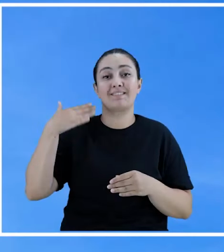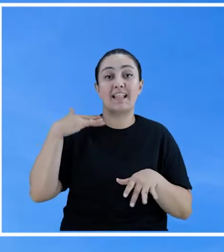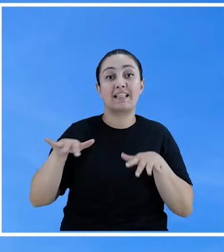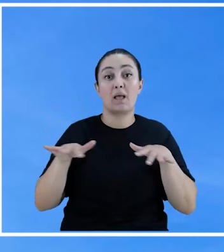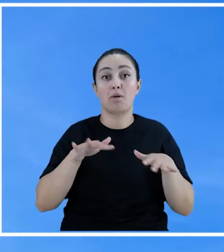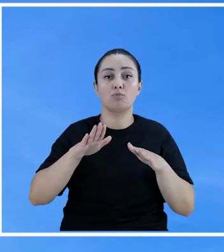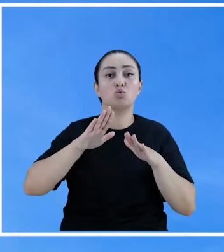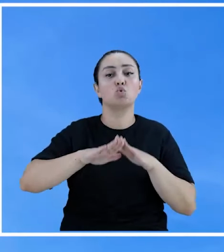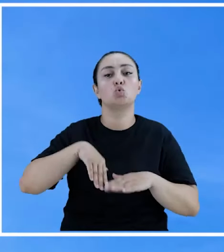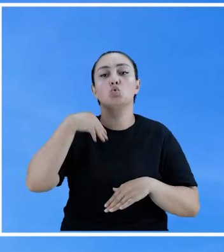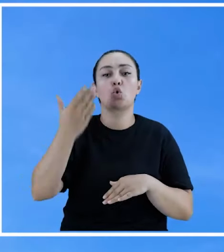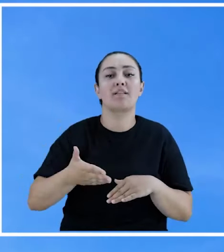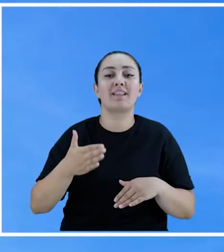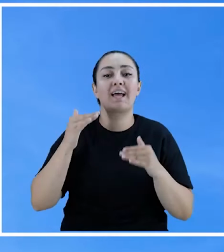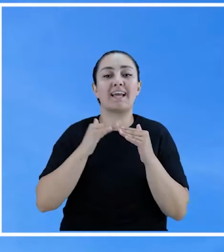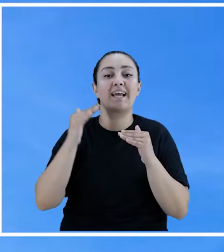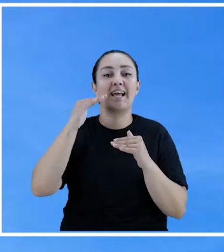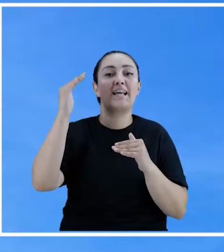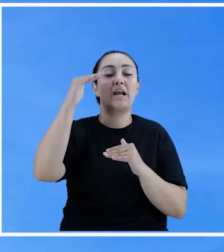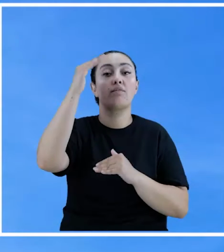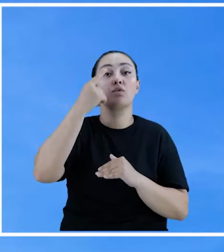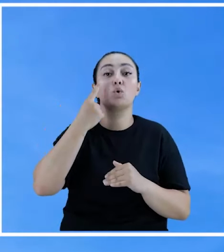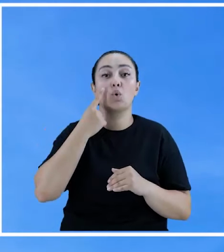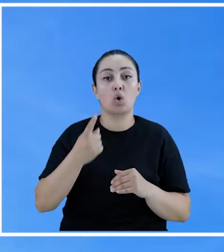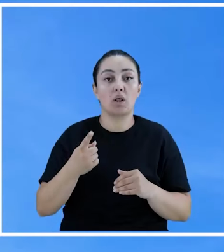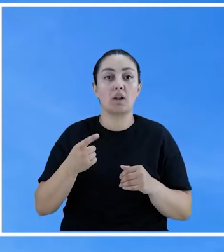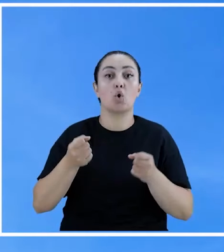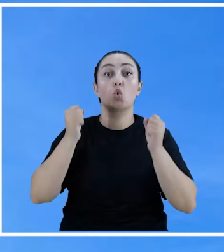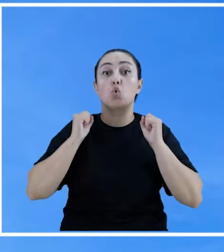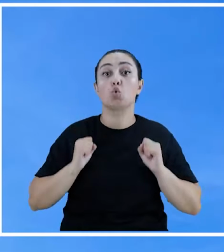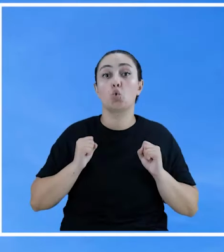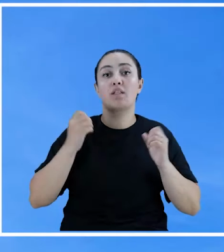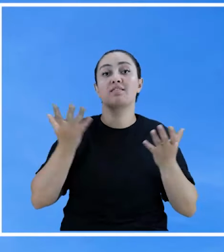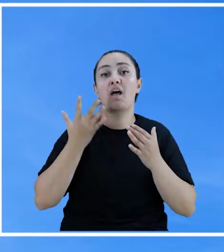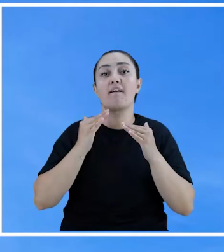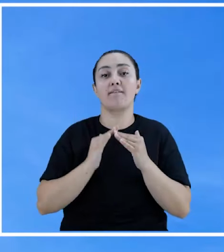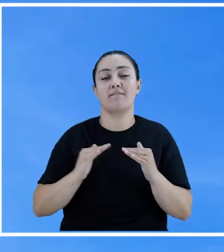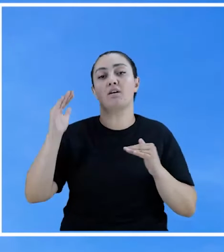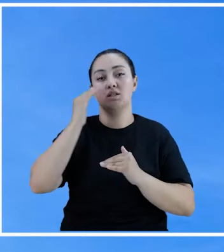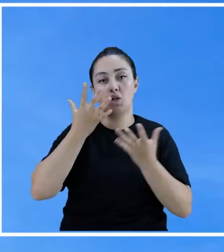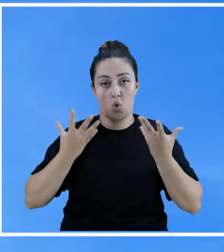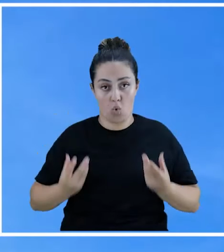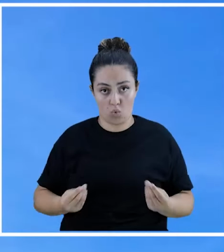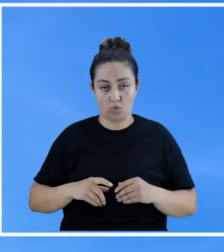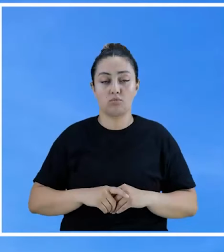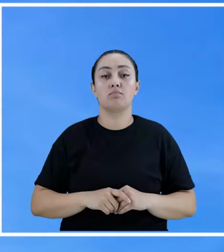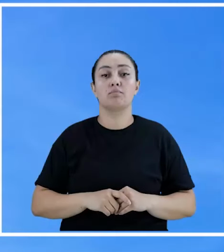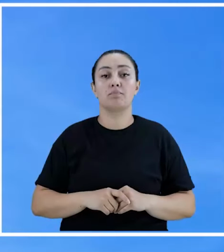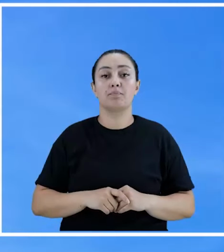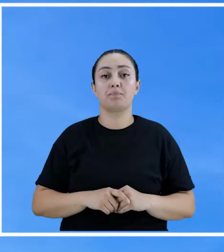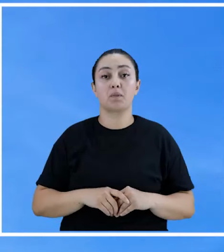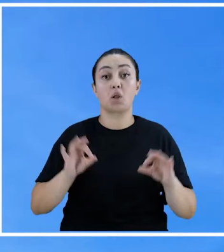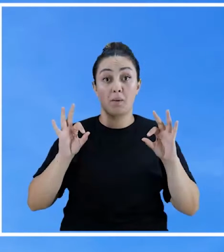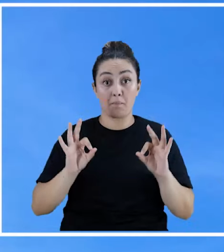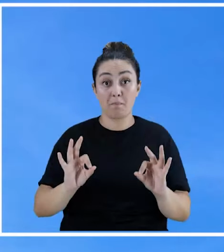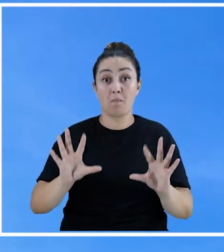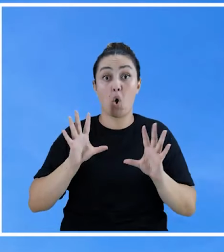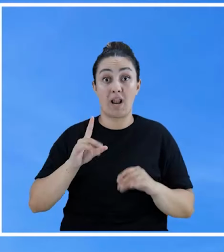deprem yönetmeliğinden sonra çok katlı yapılarda yükler daha çok perde duvarlara aktarıldı. Ve böyle